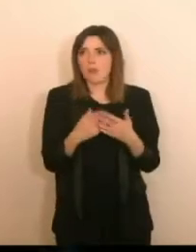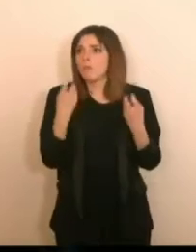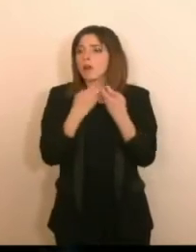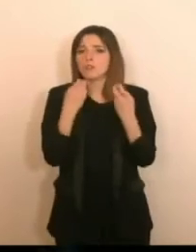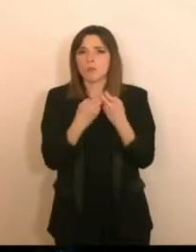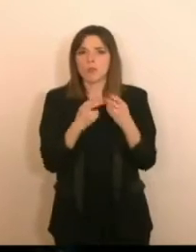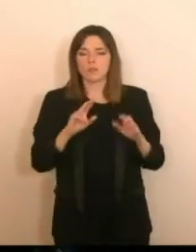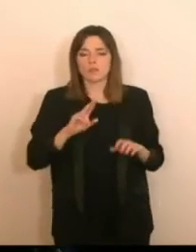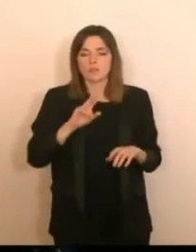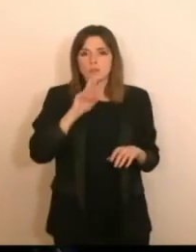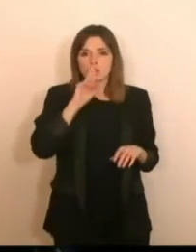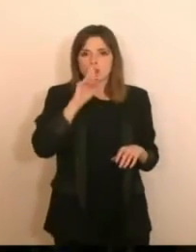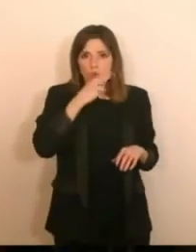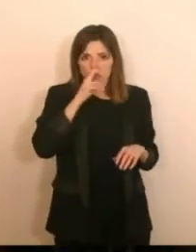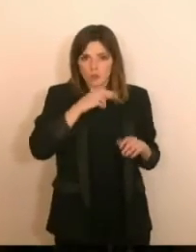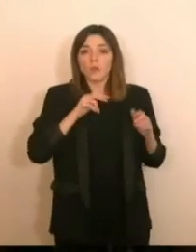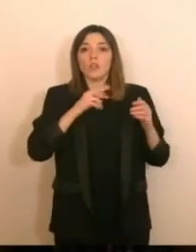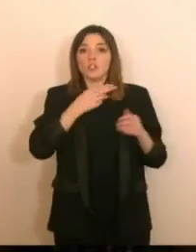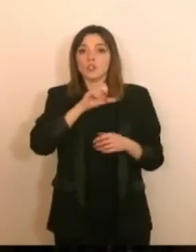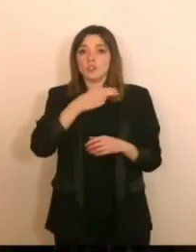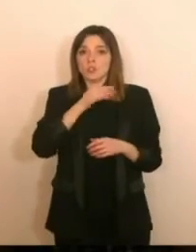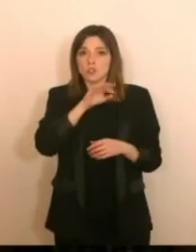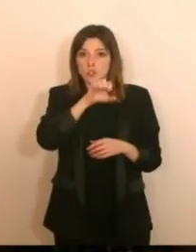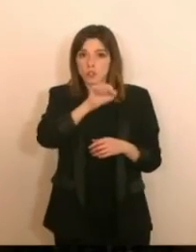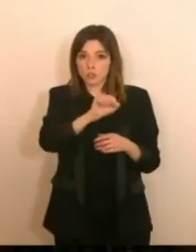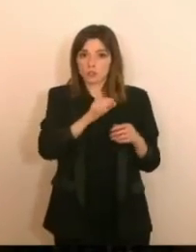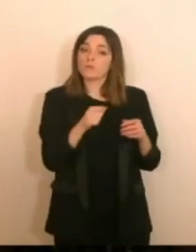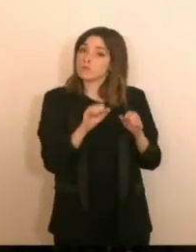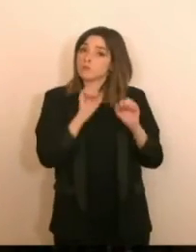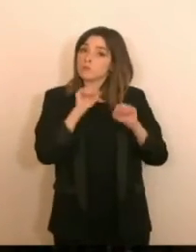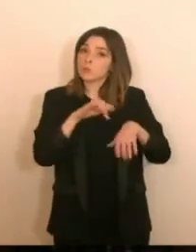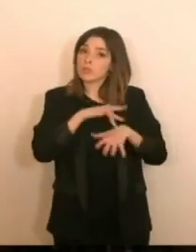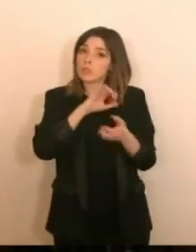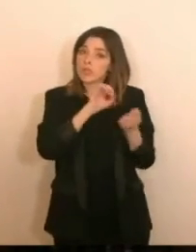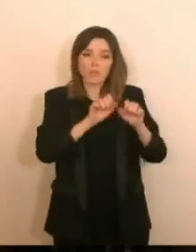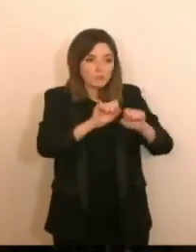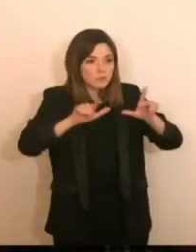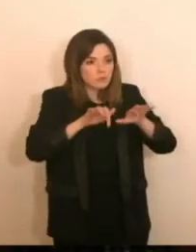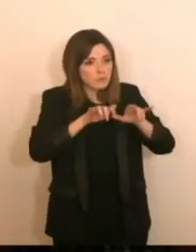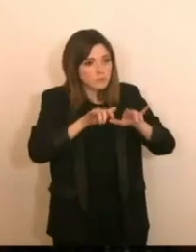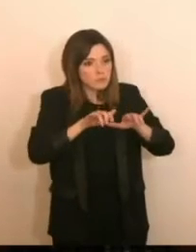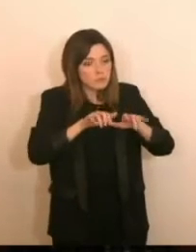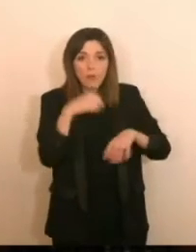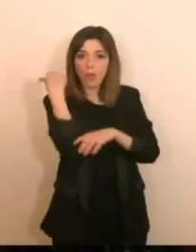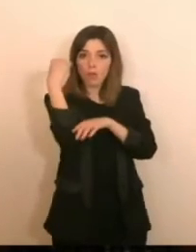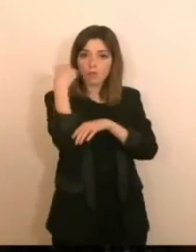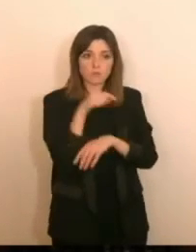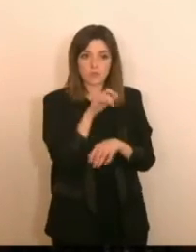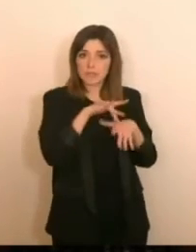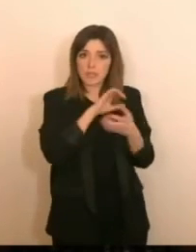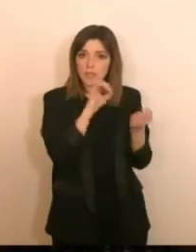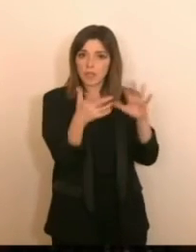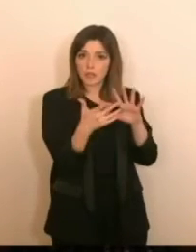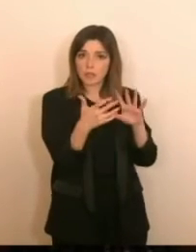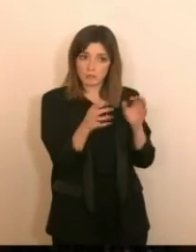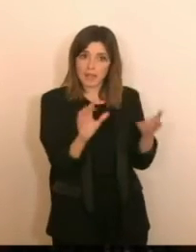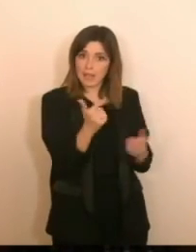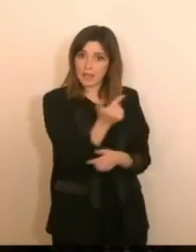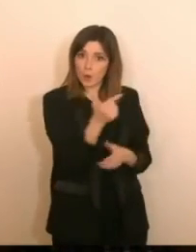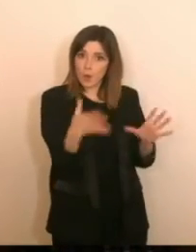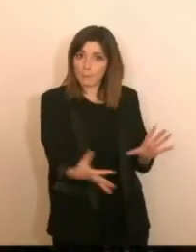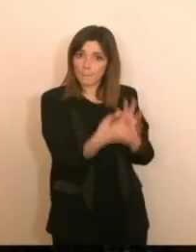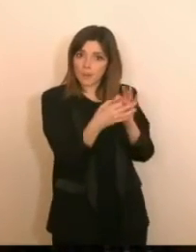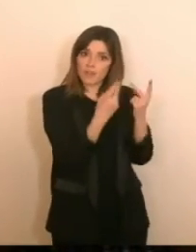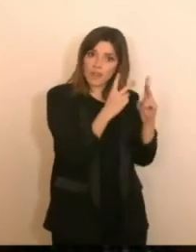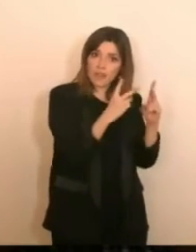regarder taper sur internet nantes le site internet de la ville vous verrez en a qu'un c'est nantes à la fois la ville et la métropole pourtant